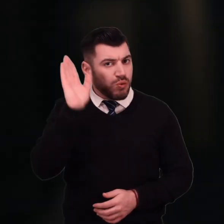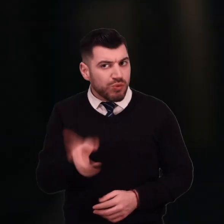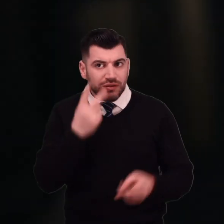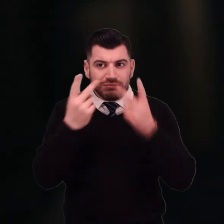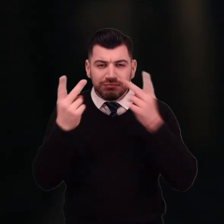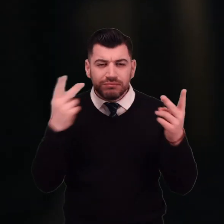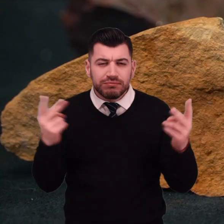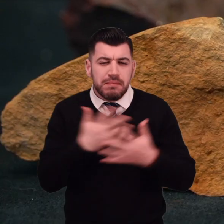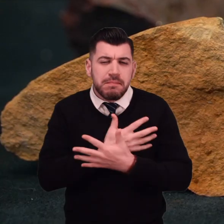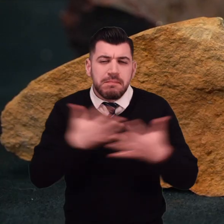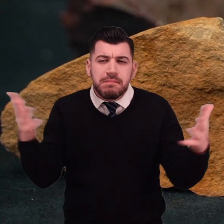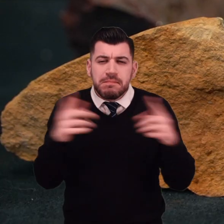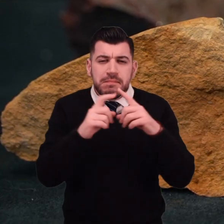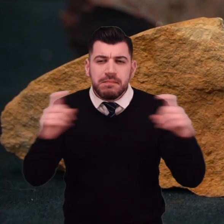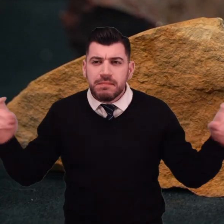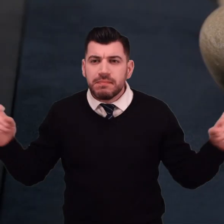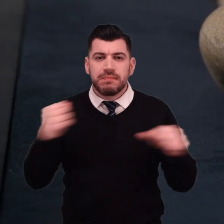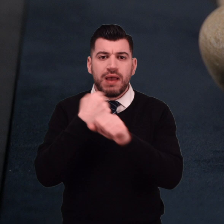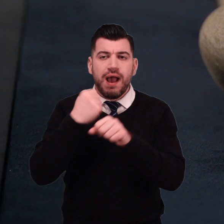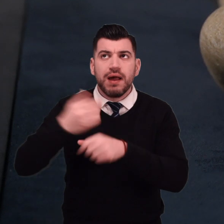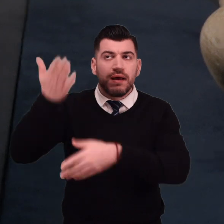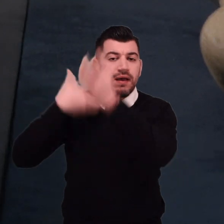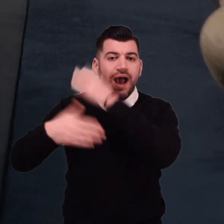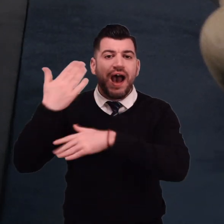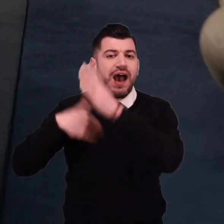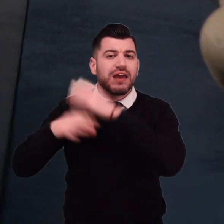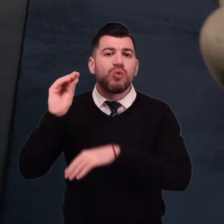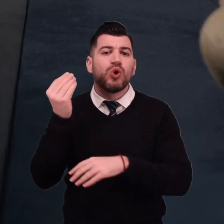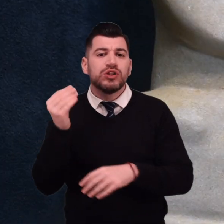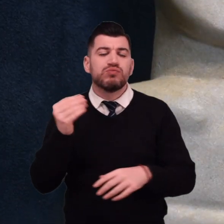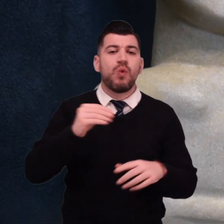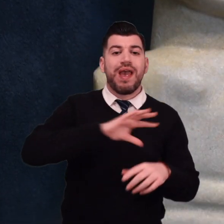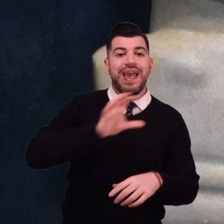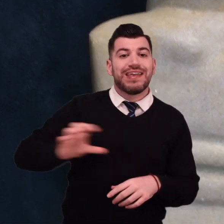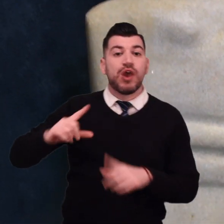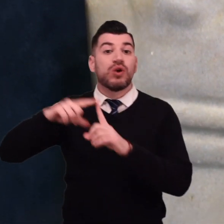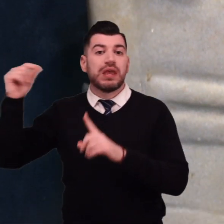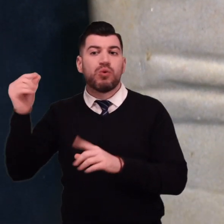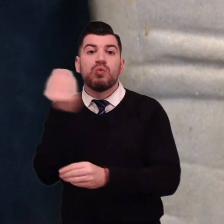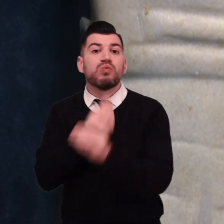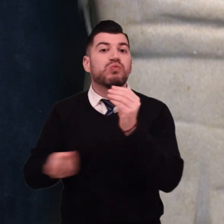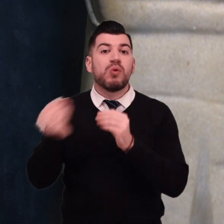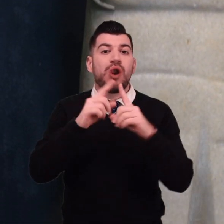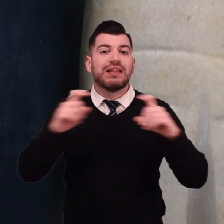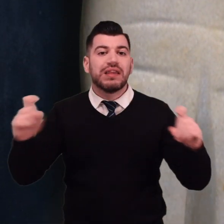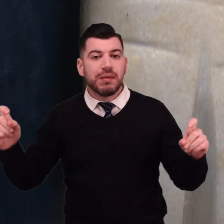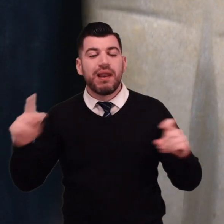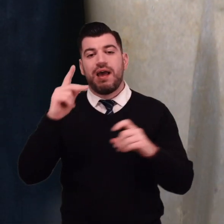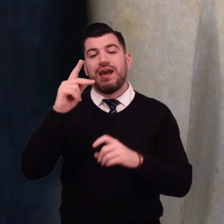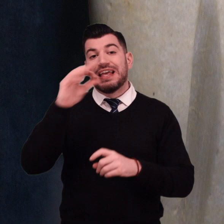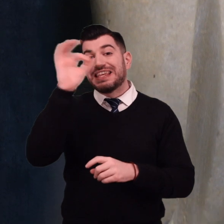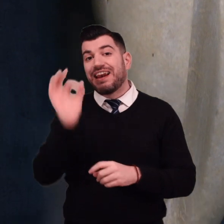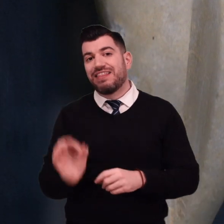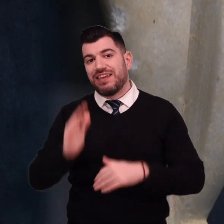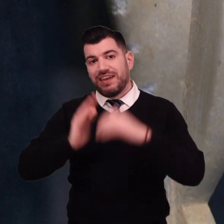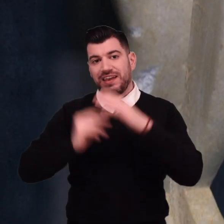τη μεγαλύτερη συλλογή εκθεμάτων των αρχαίων πολιτισμών του Αιγαίου και της Κύπρου, με ιδιαίτερη έμφαση στην κυκλαδική